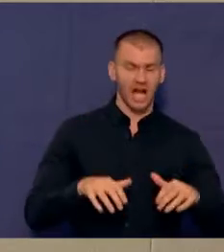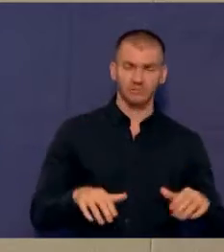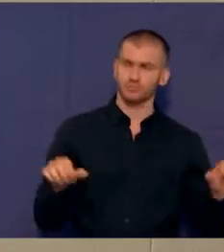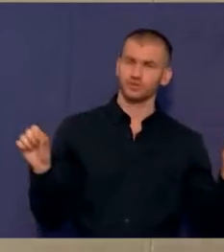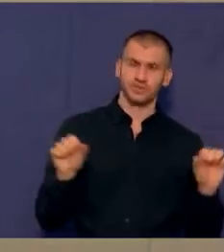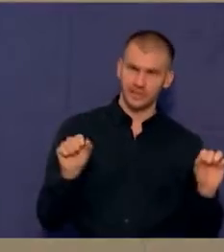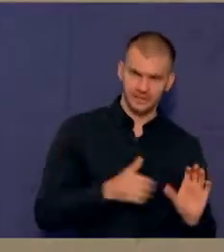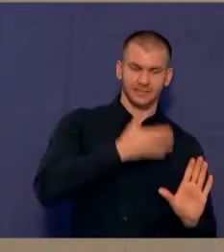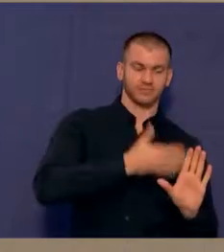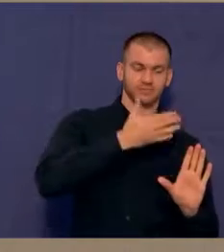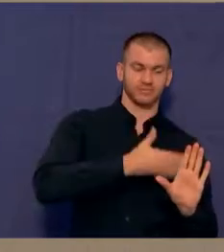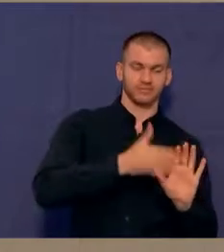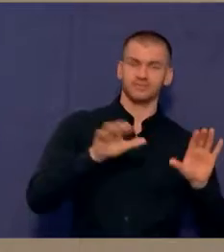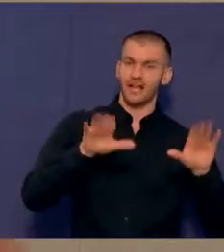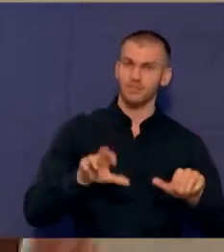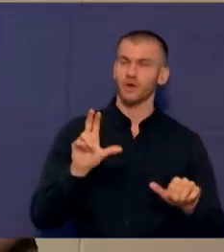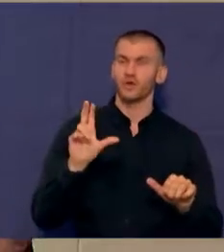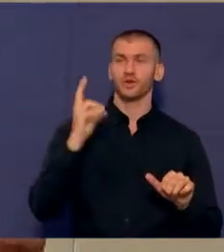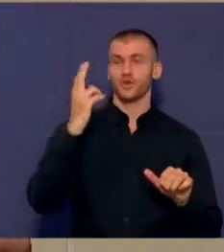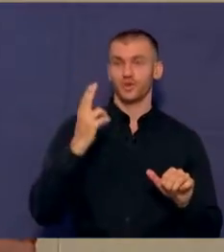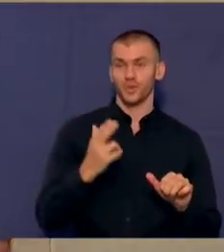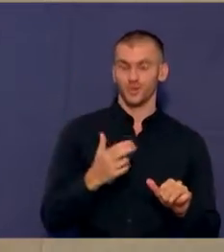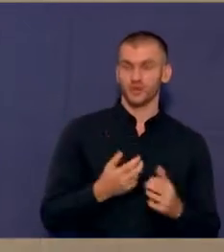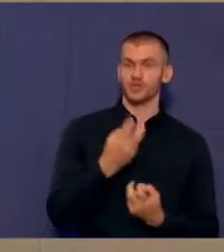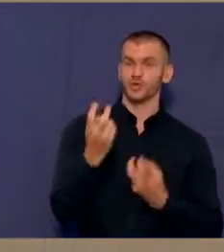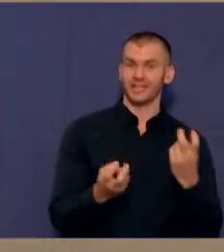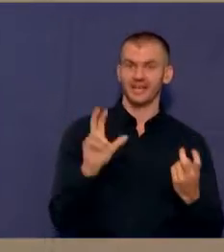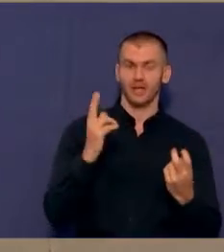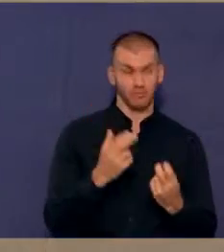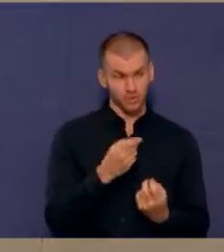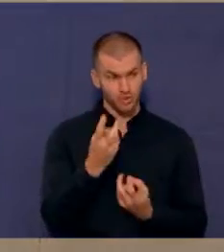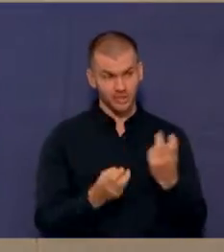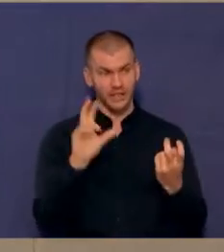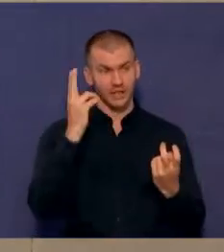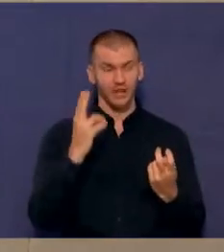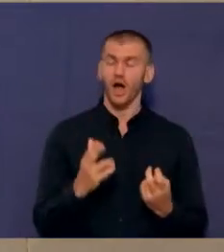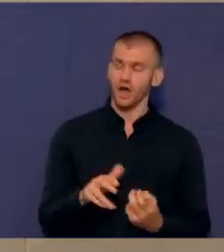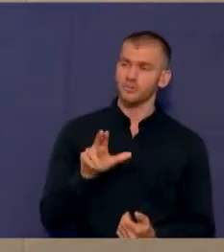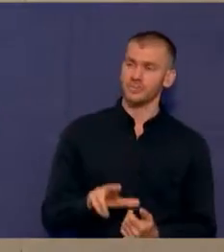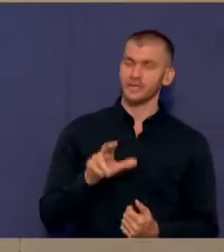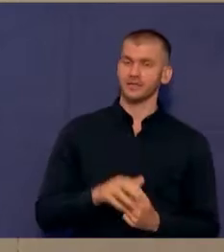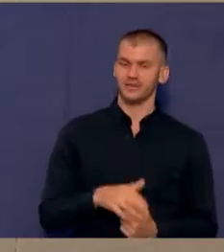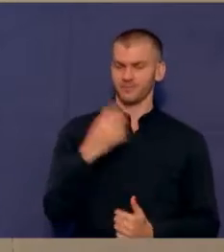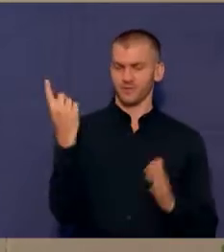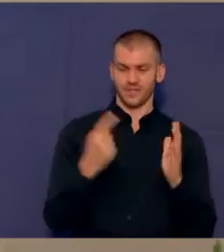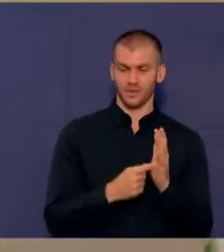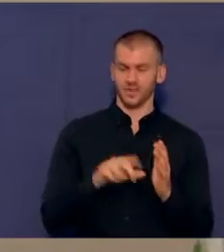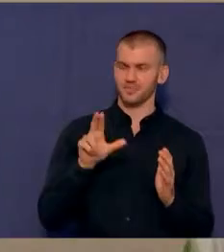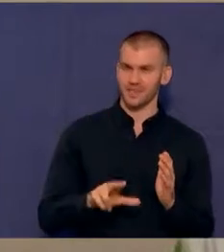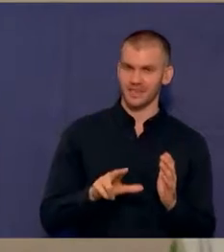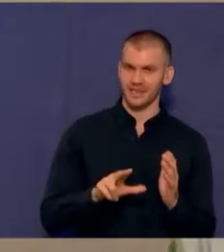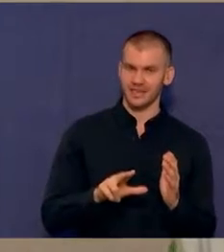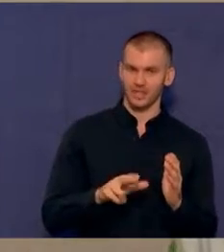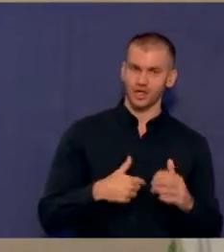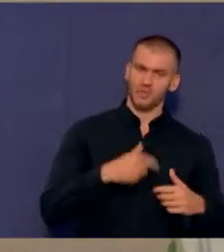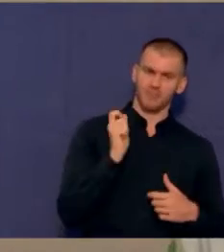hektisk tid. Nu början på tour och allting. Ja, men du är ute och turnerar. Ja, det är jag. För första gången på riktigt efter